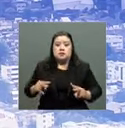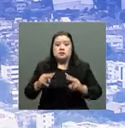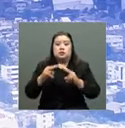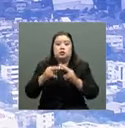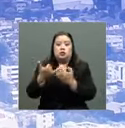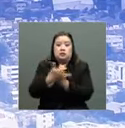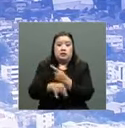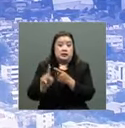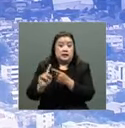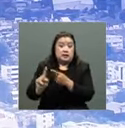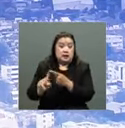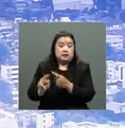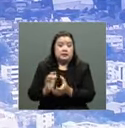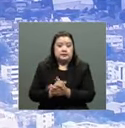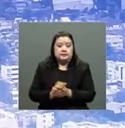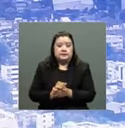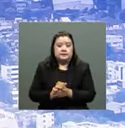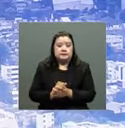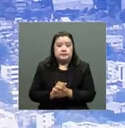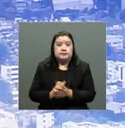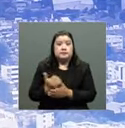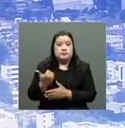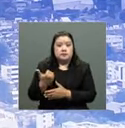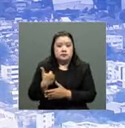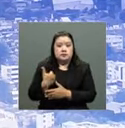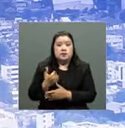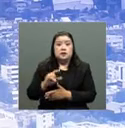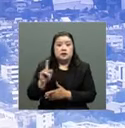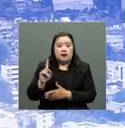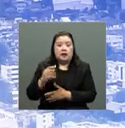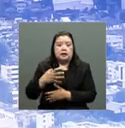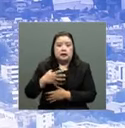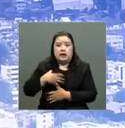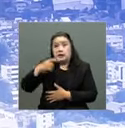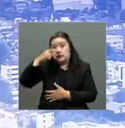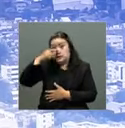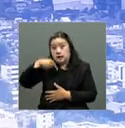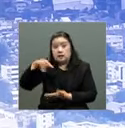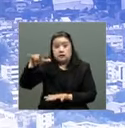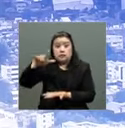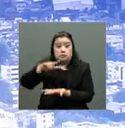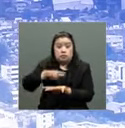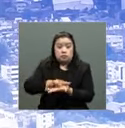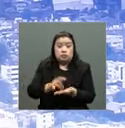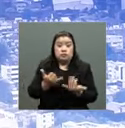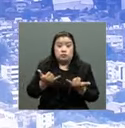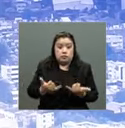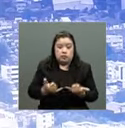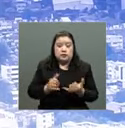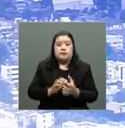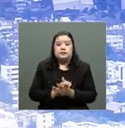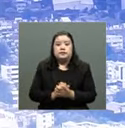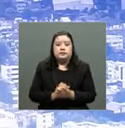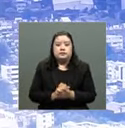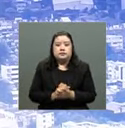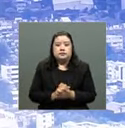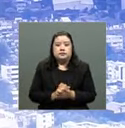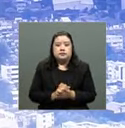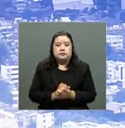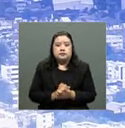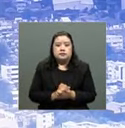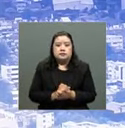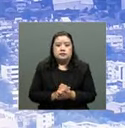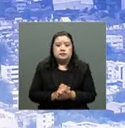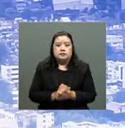ศก็จะเปิดให้คนที่สนใจที่จะกลับเข้ามายังประเทศไทยเรานะครับโดยเฉพาะก็คือต้องใ